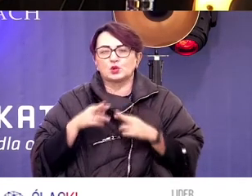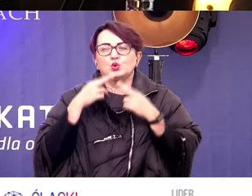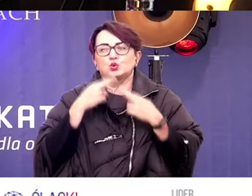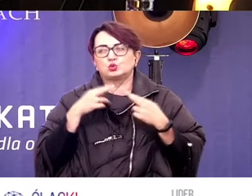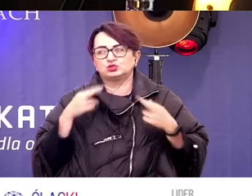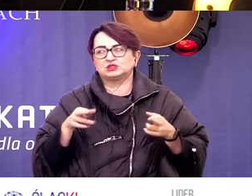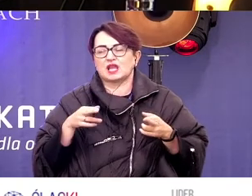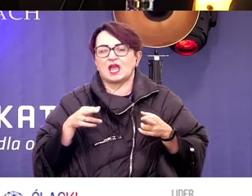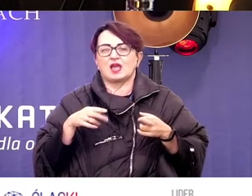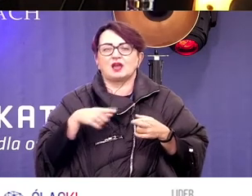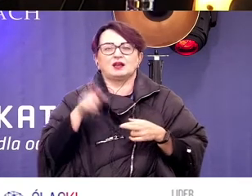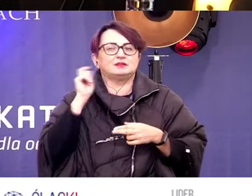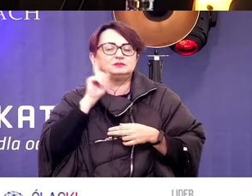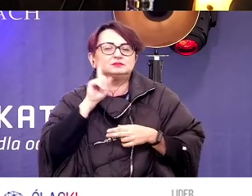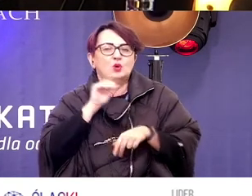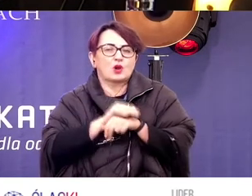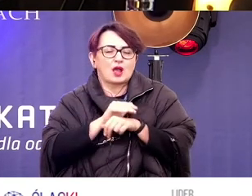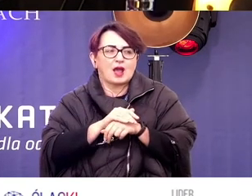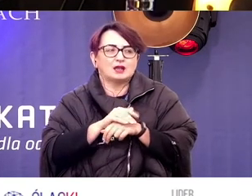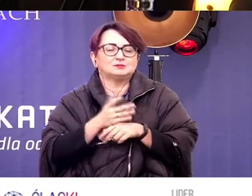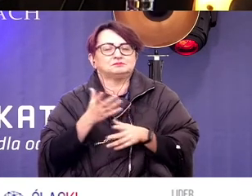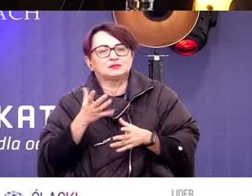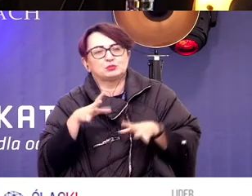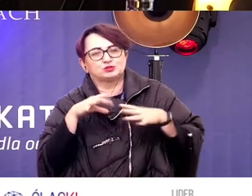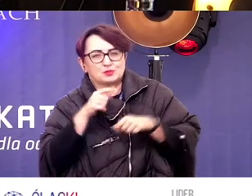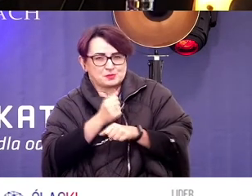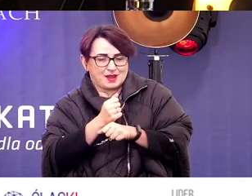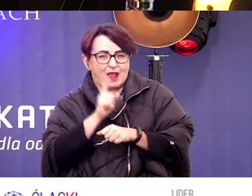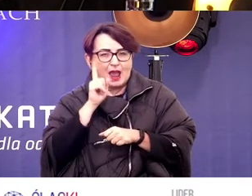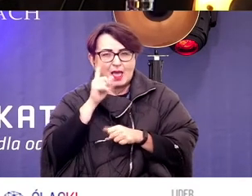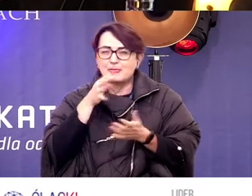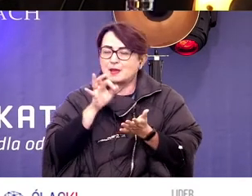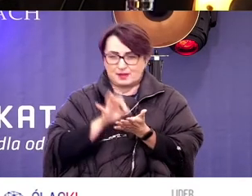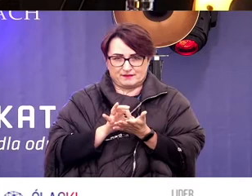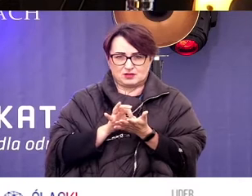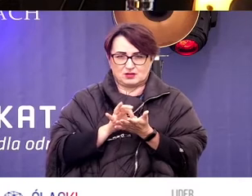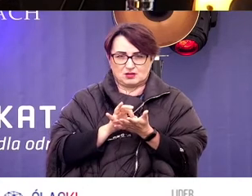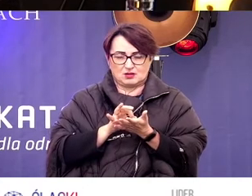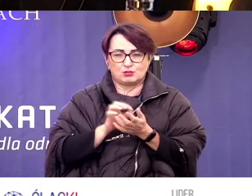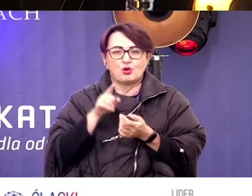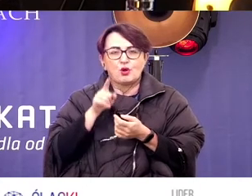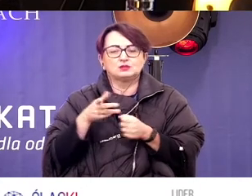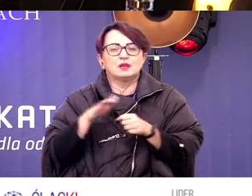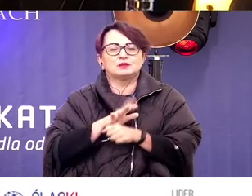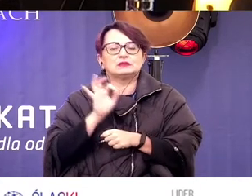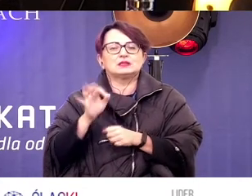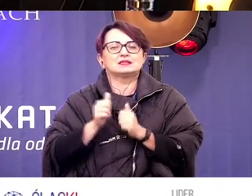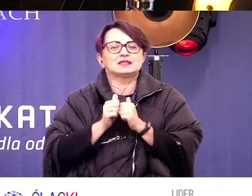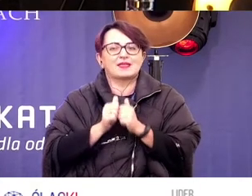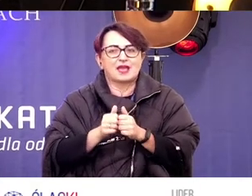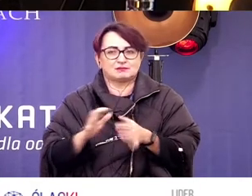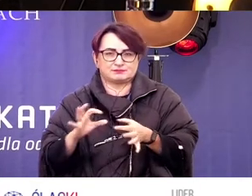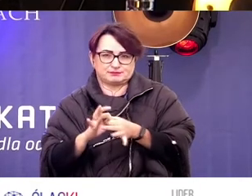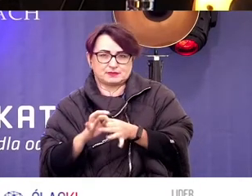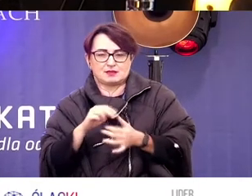Różnie koleżanki i koledzy podchodzą do tego. Ale na pewno spełnia to zadanie związane